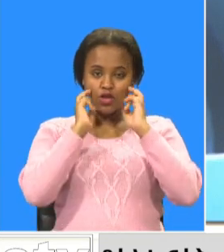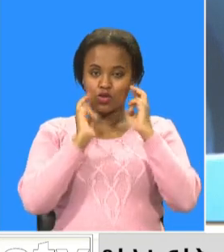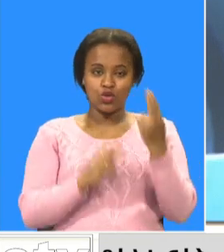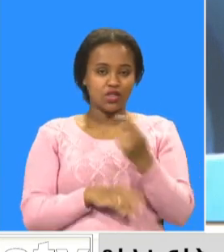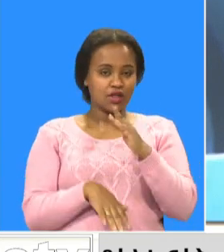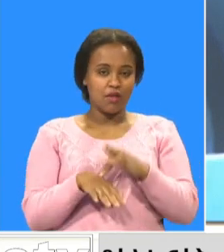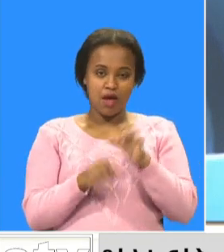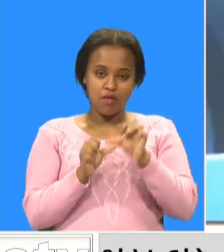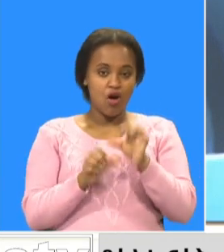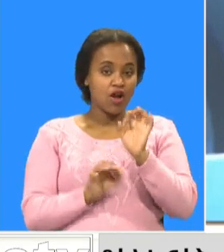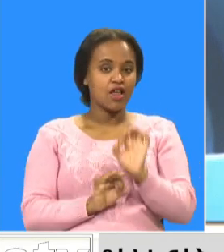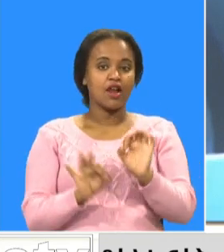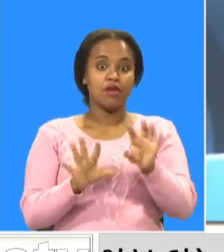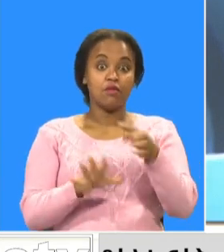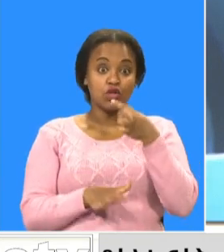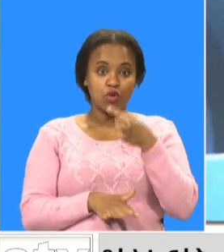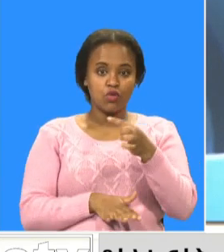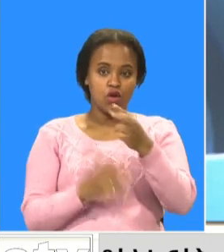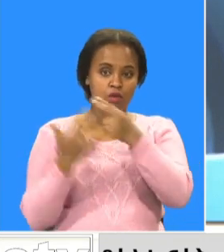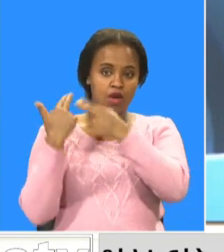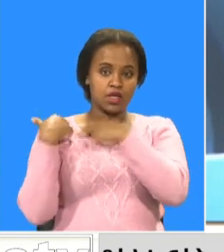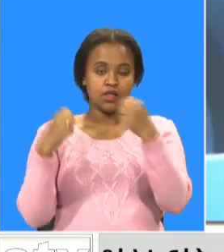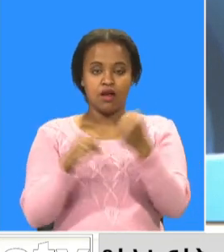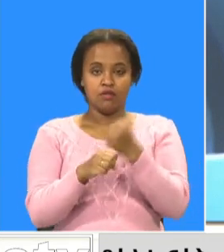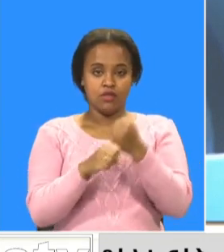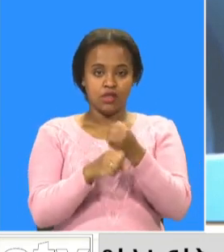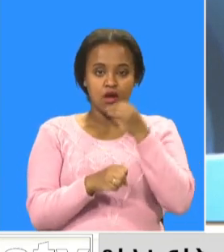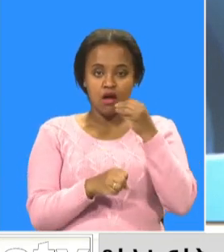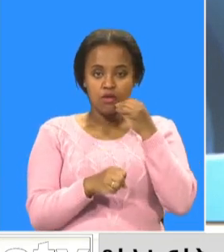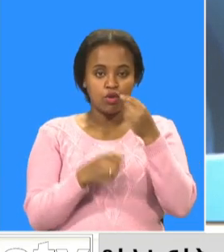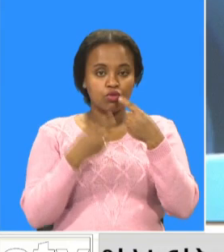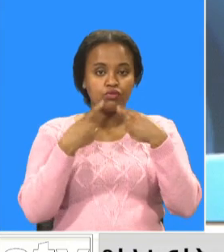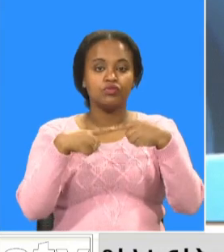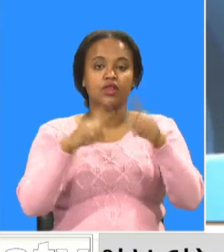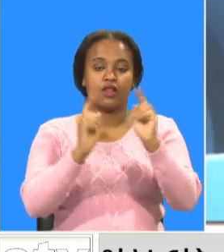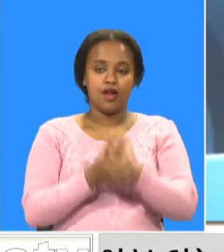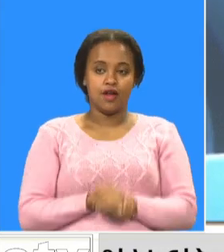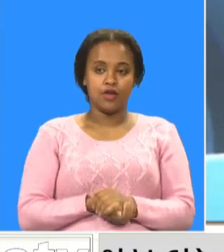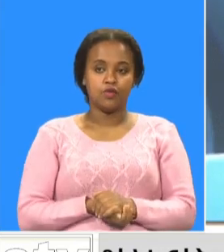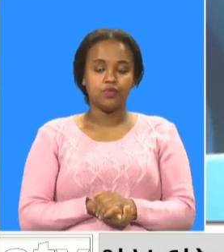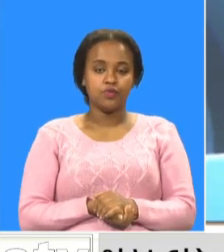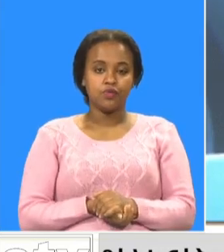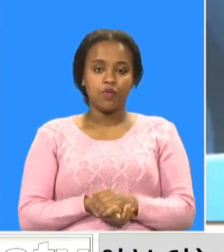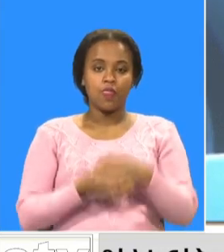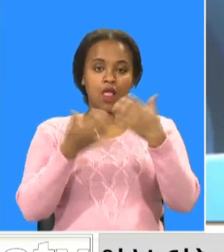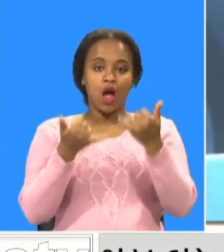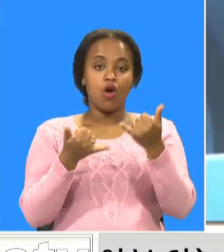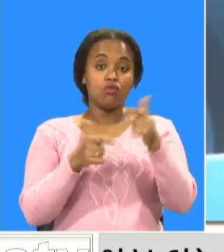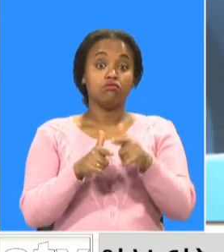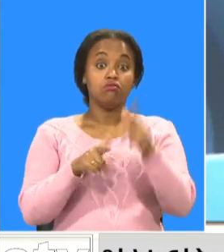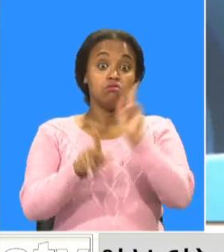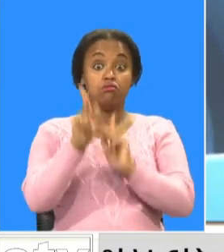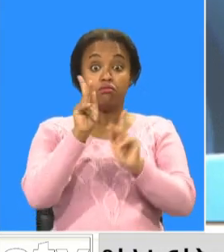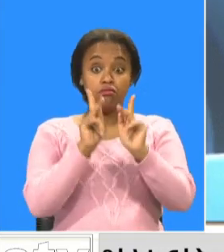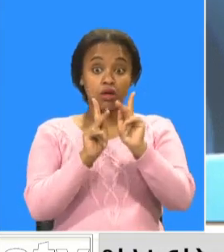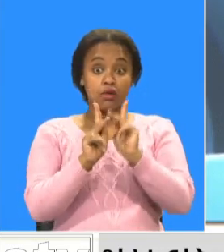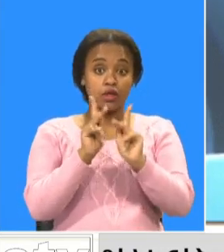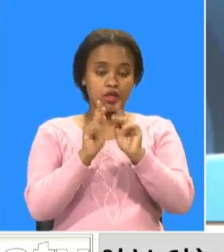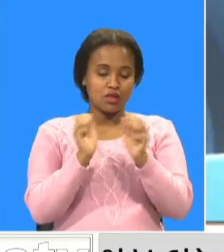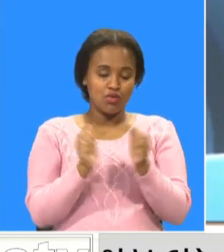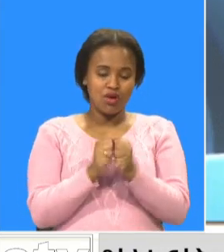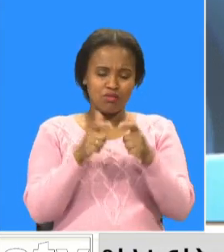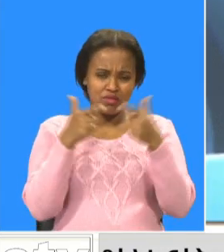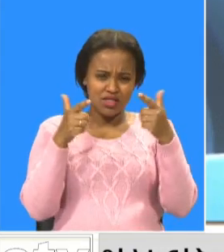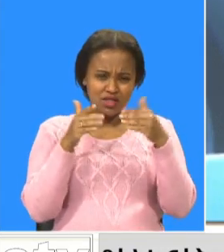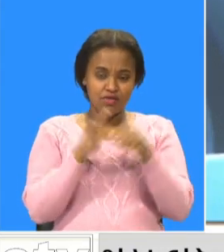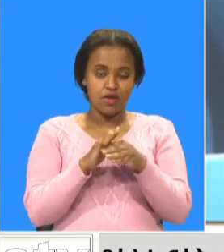የለባቸውም የሚለውን ባለስልጣን መስሪያ ቤቱ መግለጫ የሰጠው ማለት ነው። አሁን የስፋት ማህበረሰቡ ጋር ገብቷል እነዚህ ማስኮች ተቀምጧቸው።